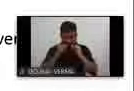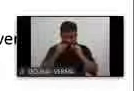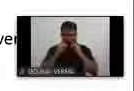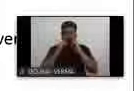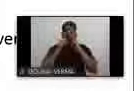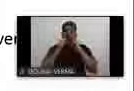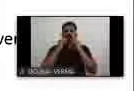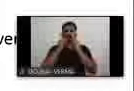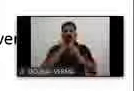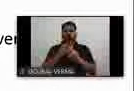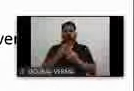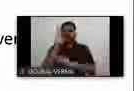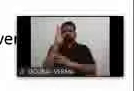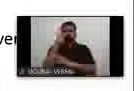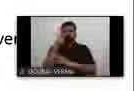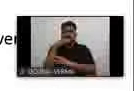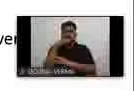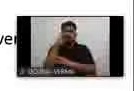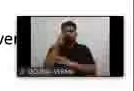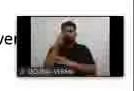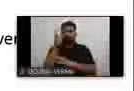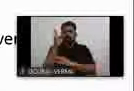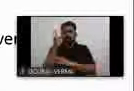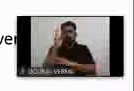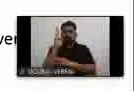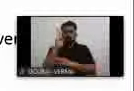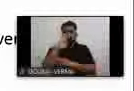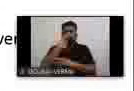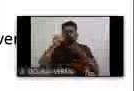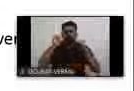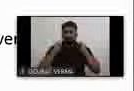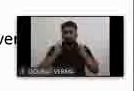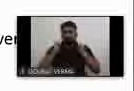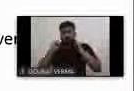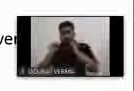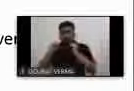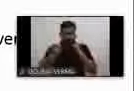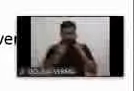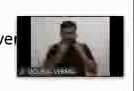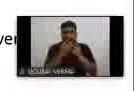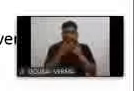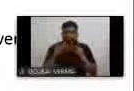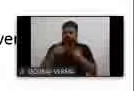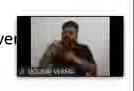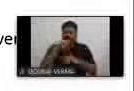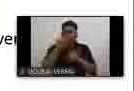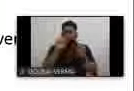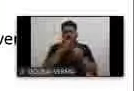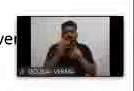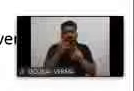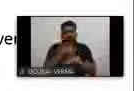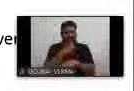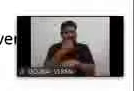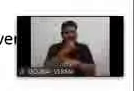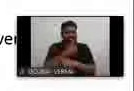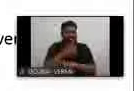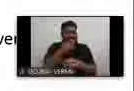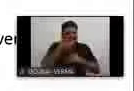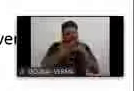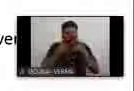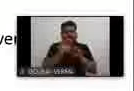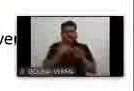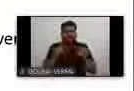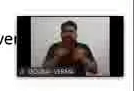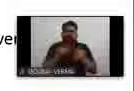में, prone position में, lying position में, sitting position में, वो आप खुद कर सकते हैं. जैसे मैम ने बताया, आप खुद child बन सकते हो.